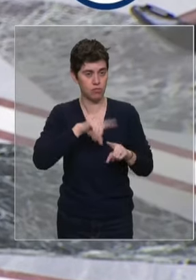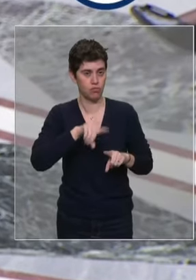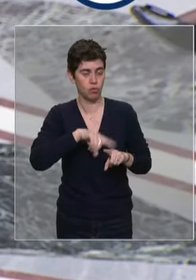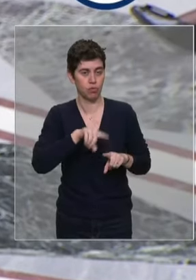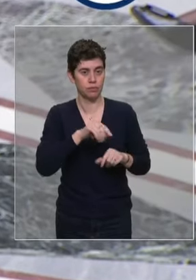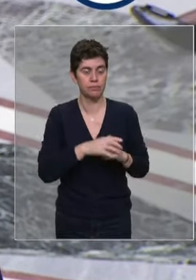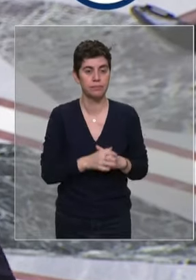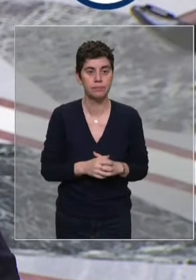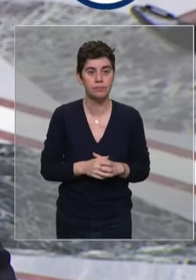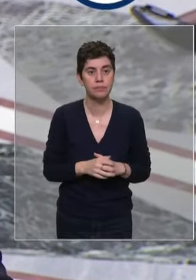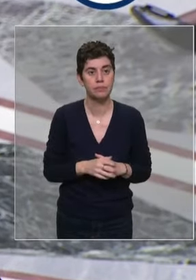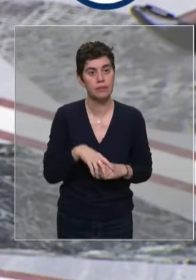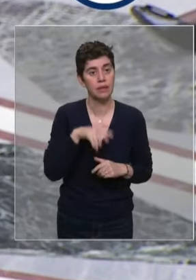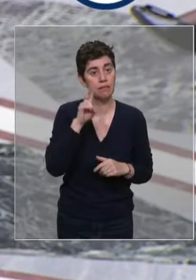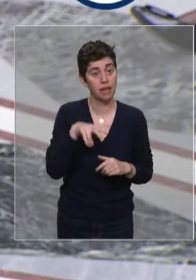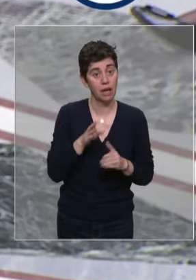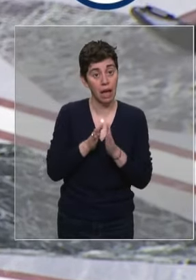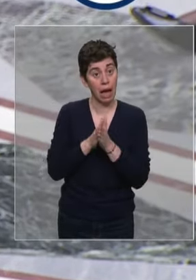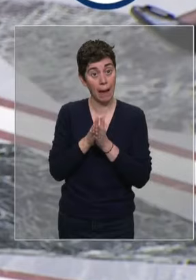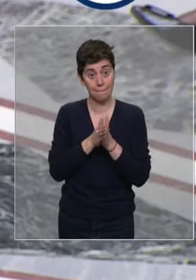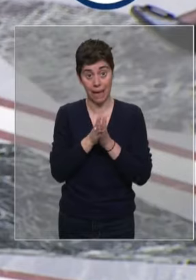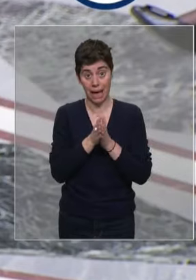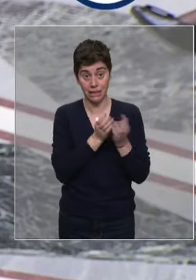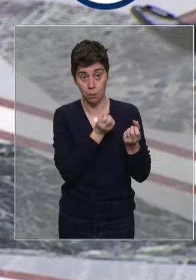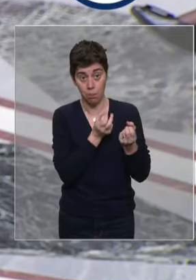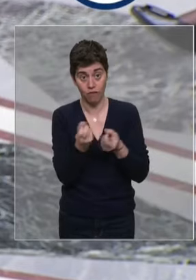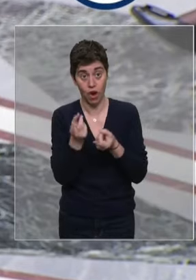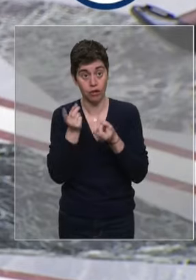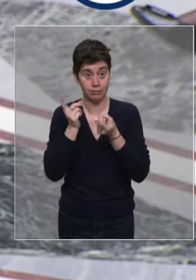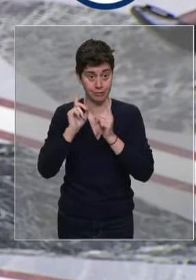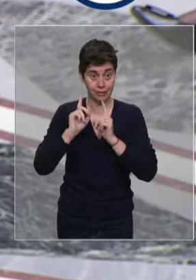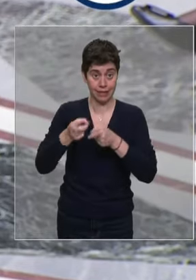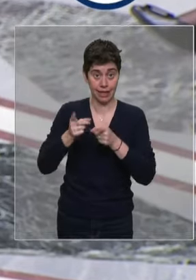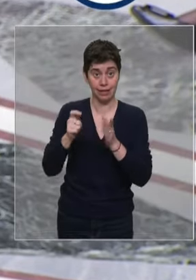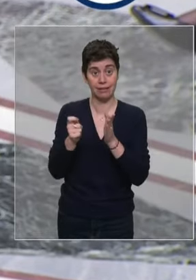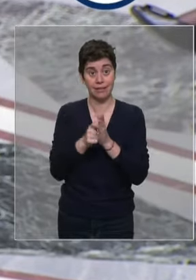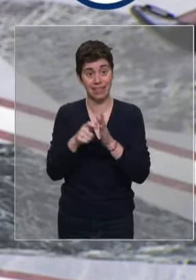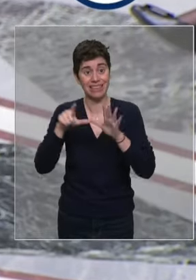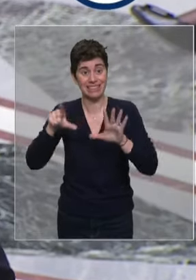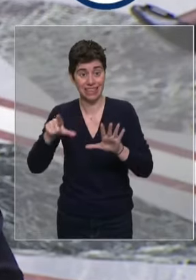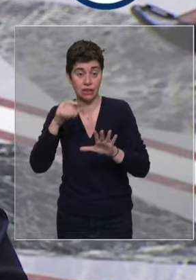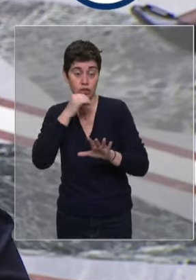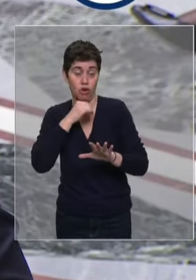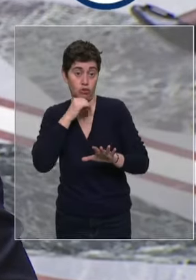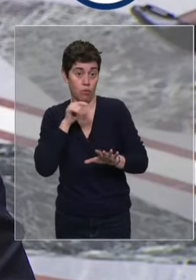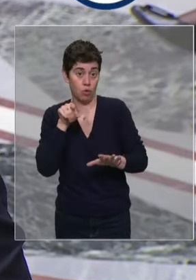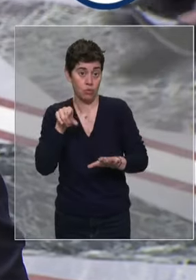que c'est bien le Hamas qui a déclenché cette guerre le 7 octobre,